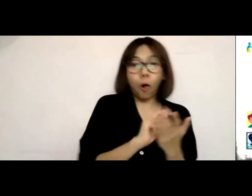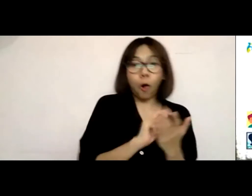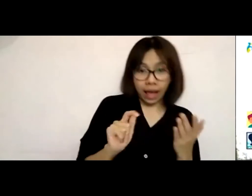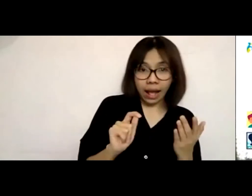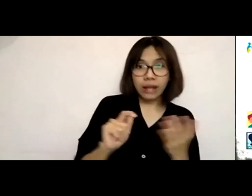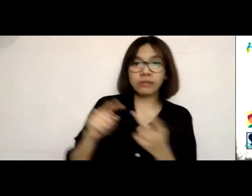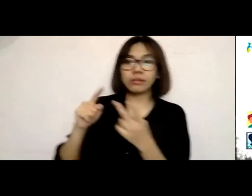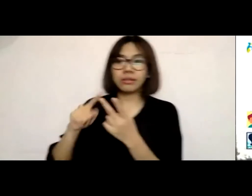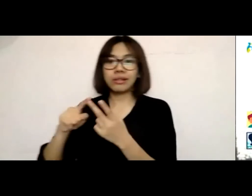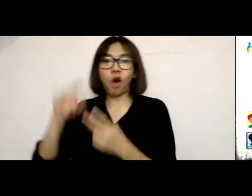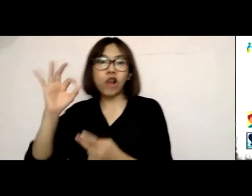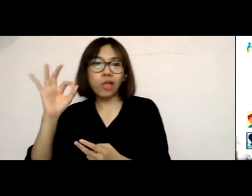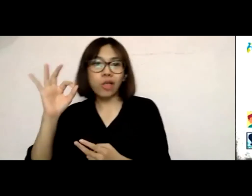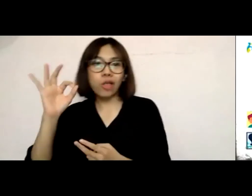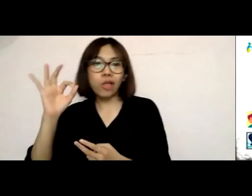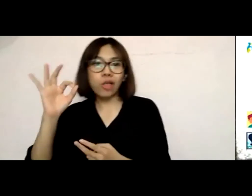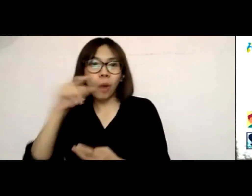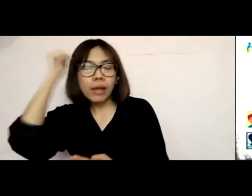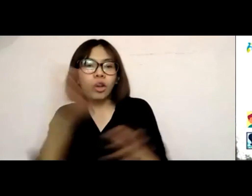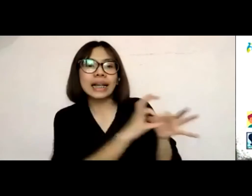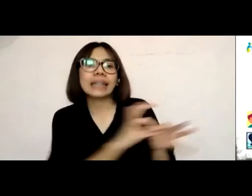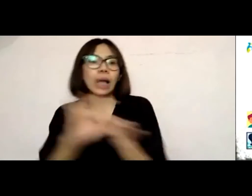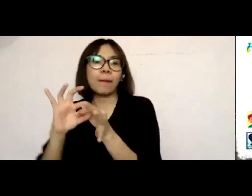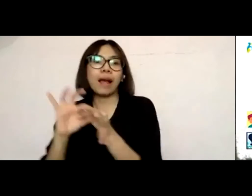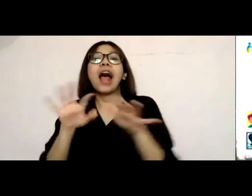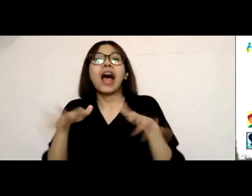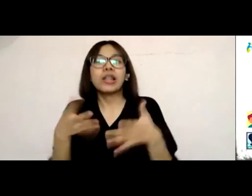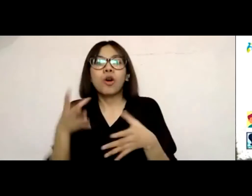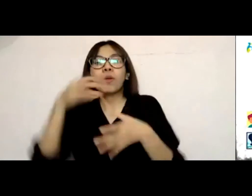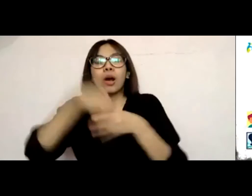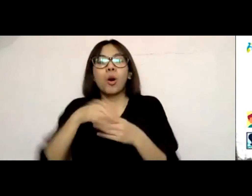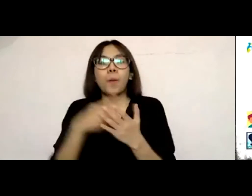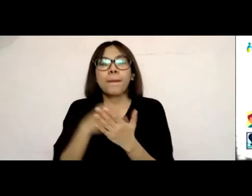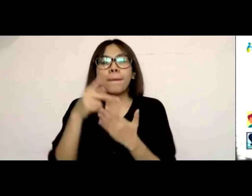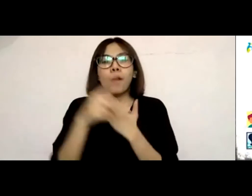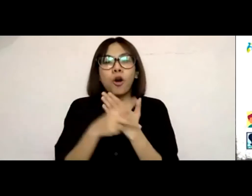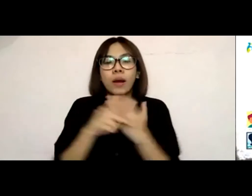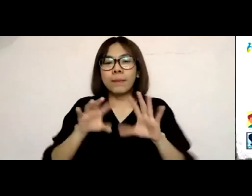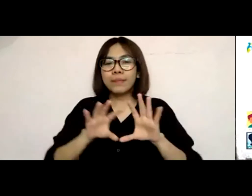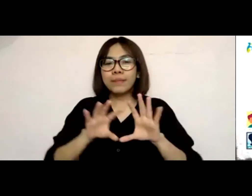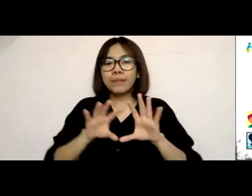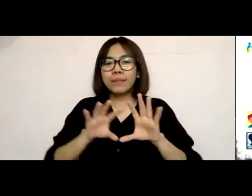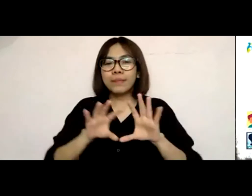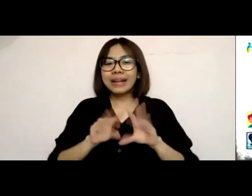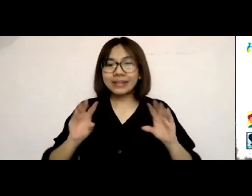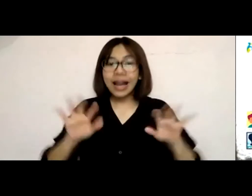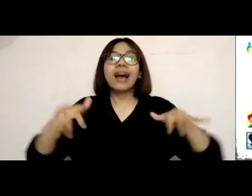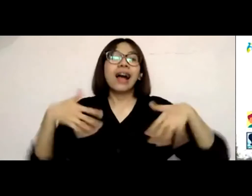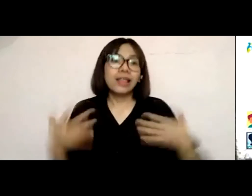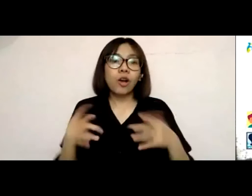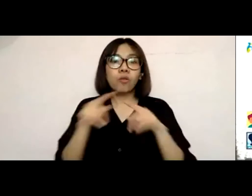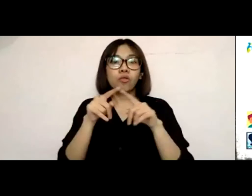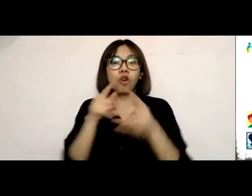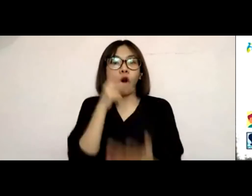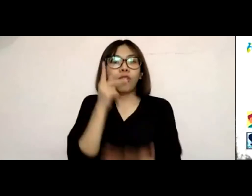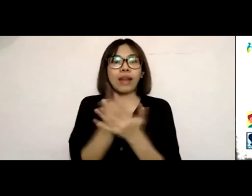sebut menjadi program kerja, kontrak kerja gitu ya. Nah, itu kita evaluasi di tengah